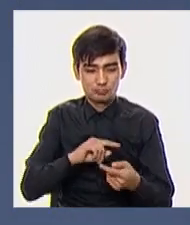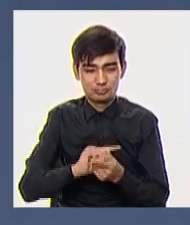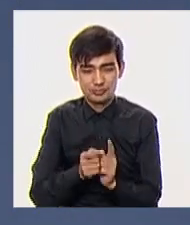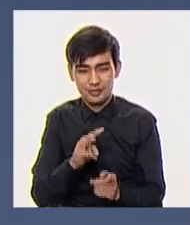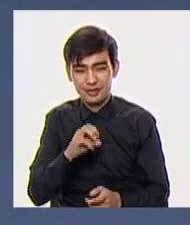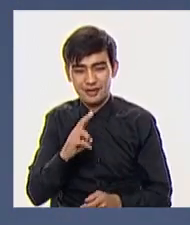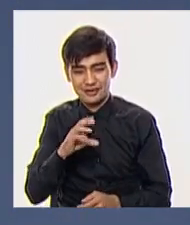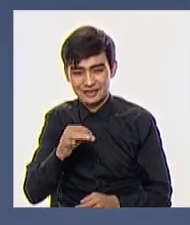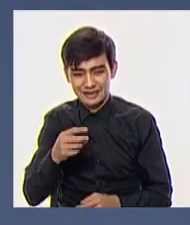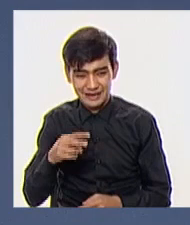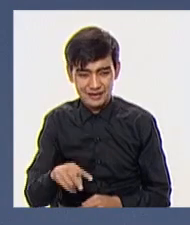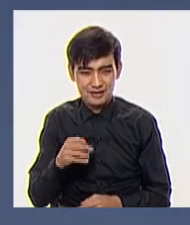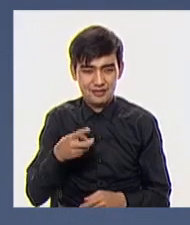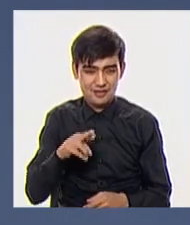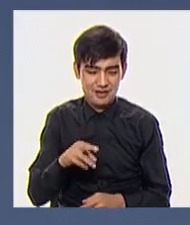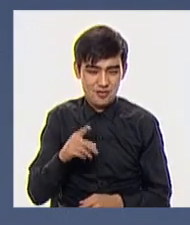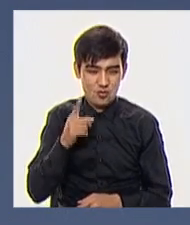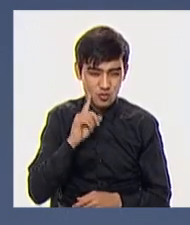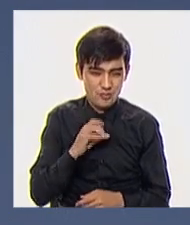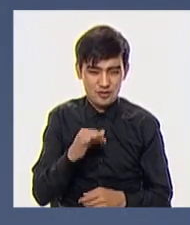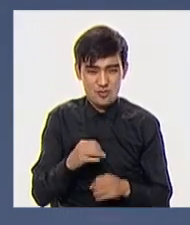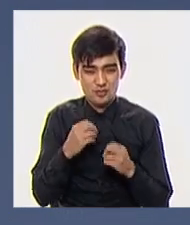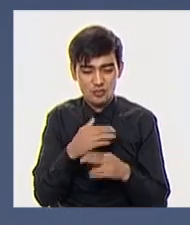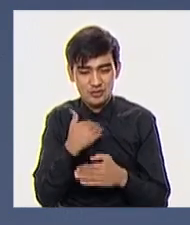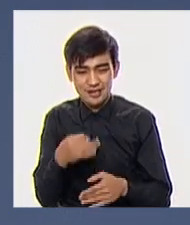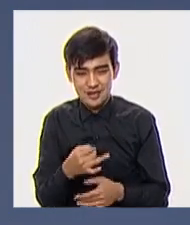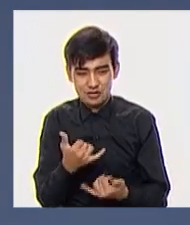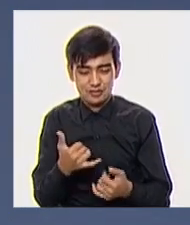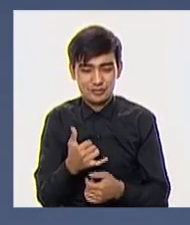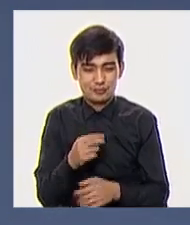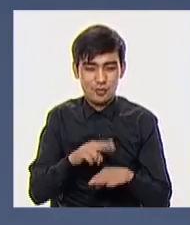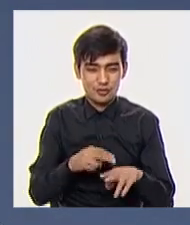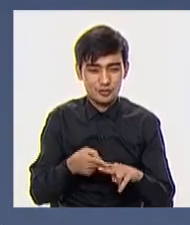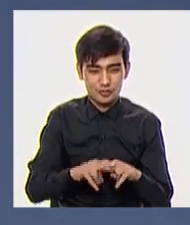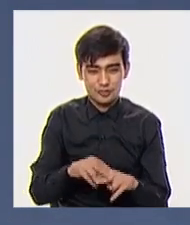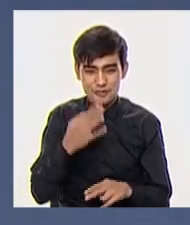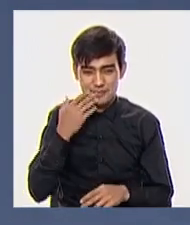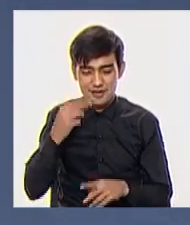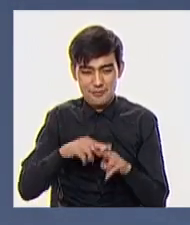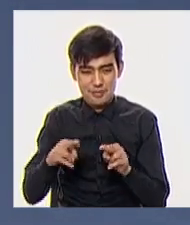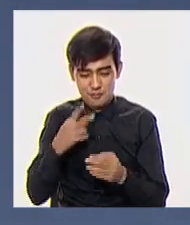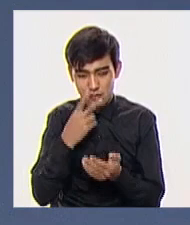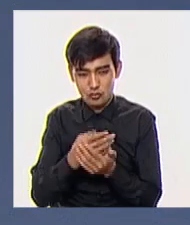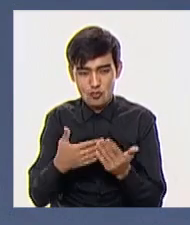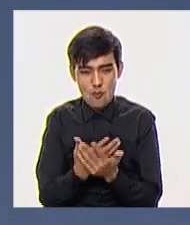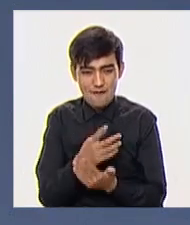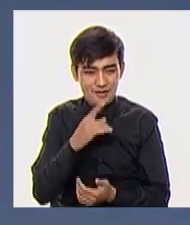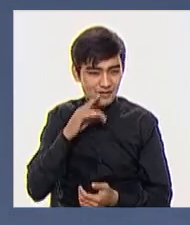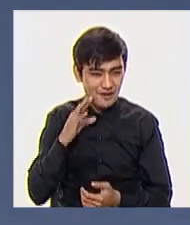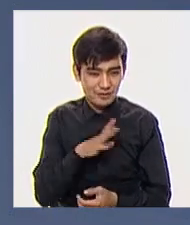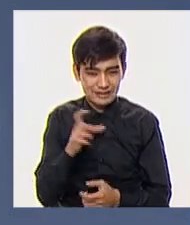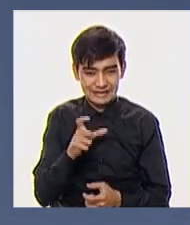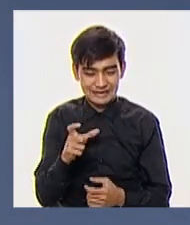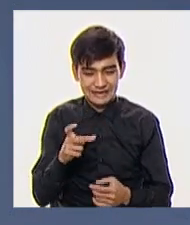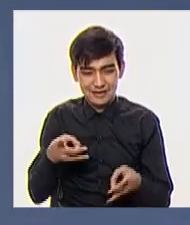для большего комфорта и безопасности. Теперь наши стражи порядка будут больше походить на зарубежных коллег. Цвет новой экипировки останется